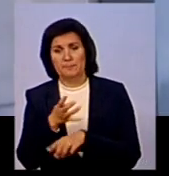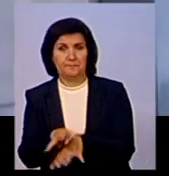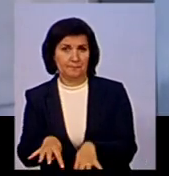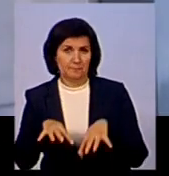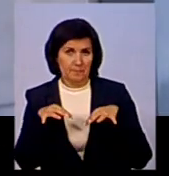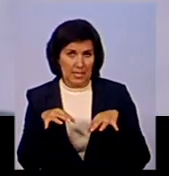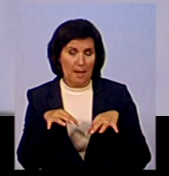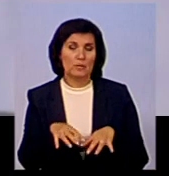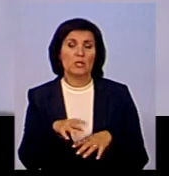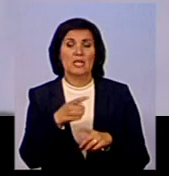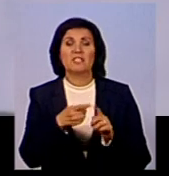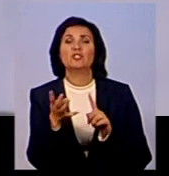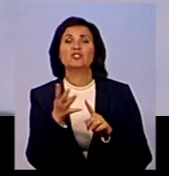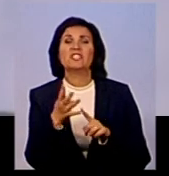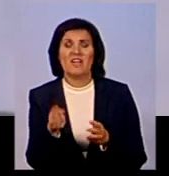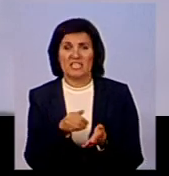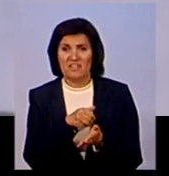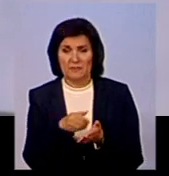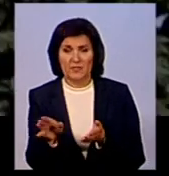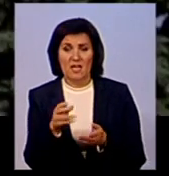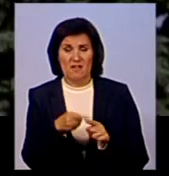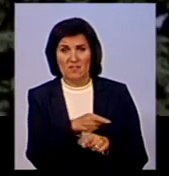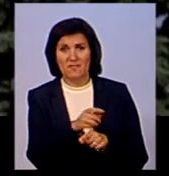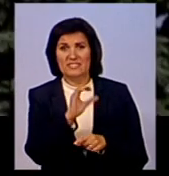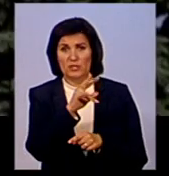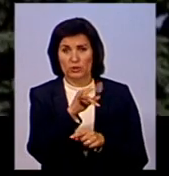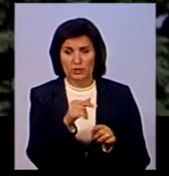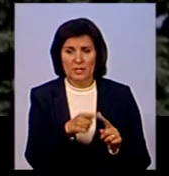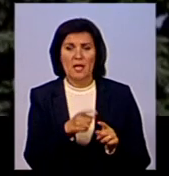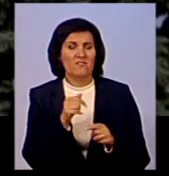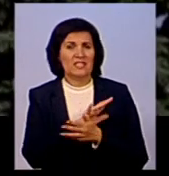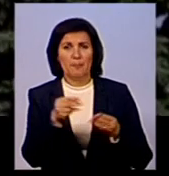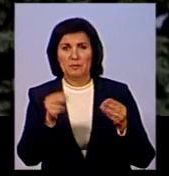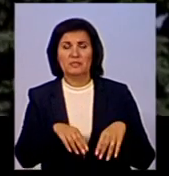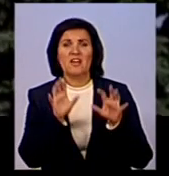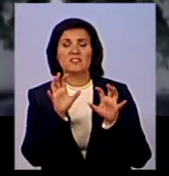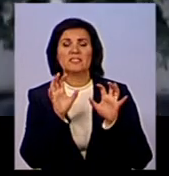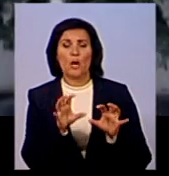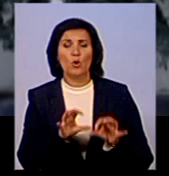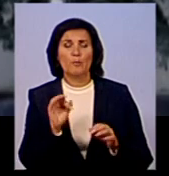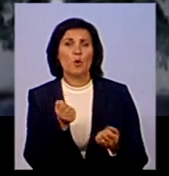з посади. У січні він не підписав ухваленого парламентом закону про боротьбу з російською